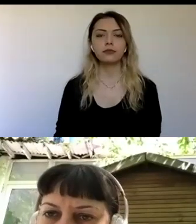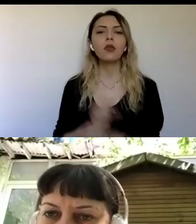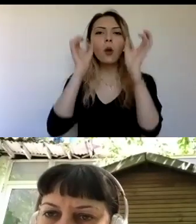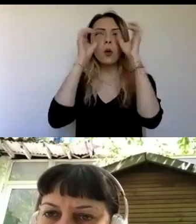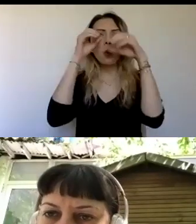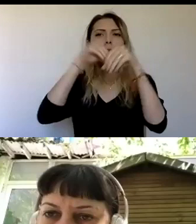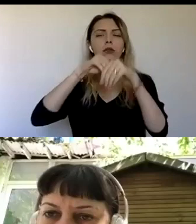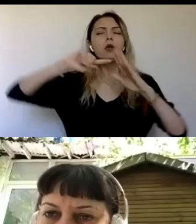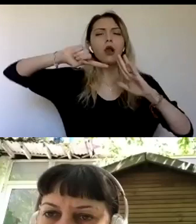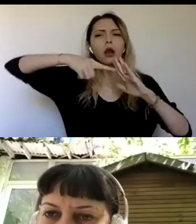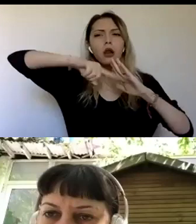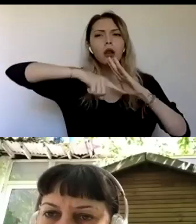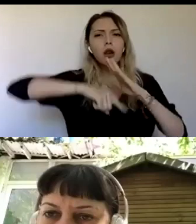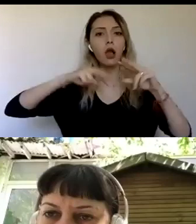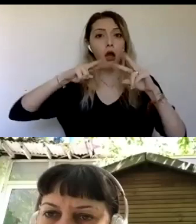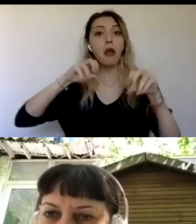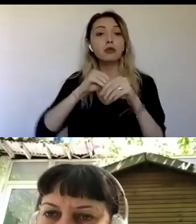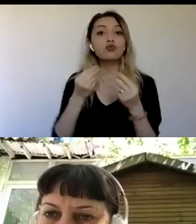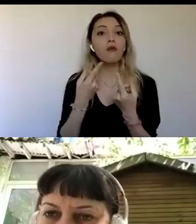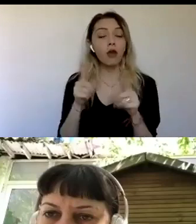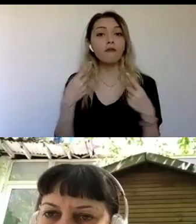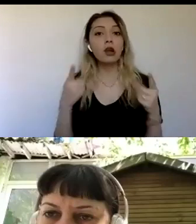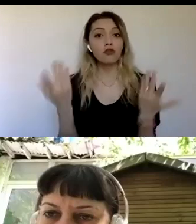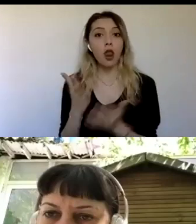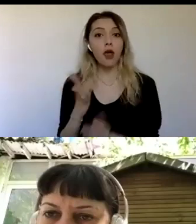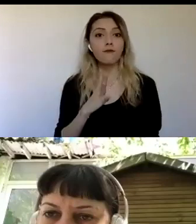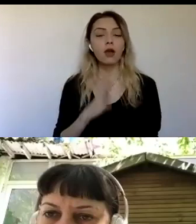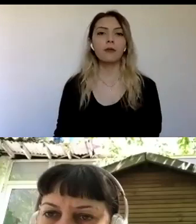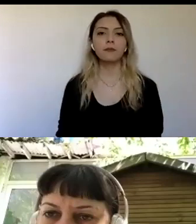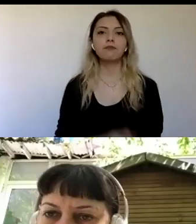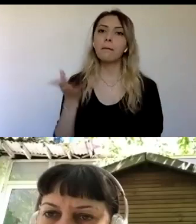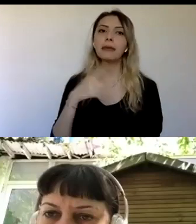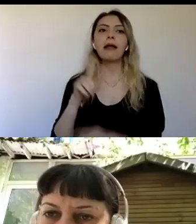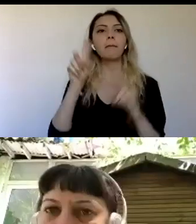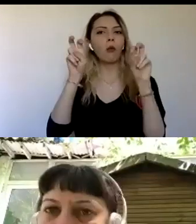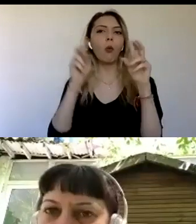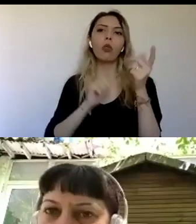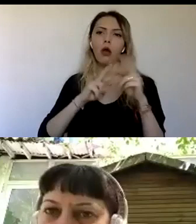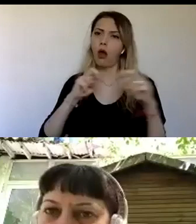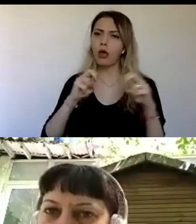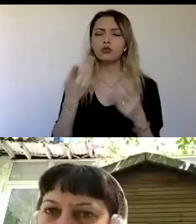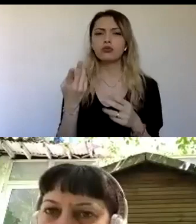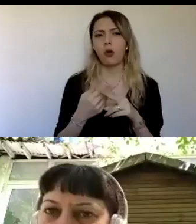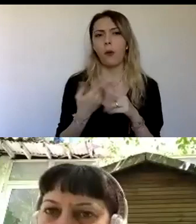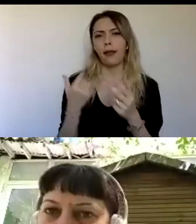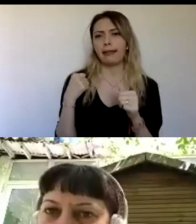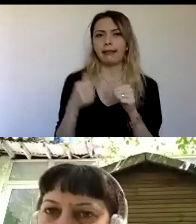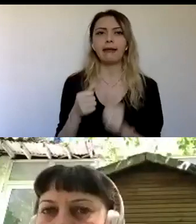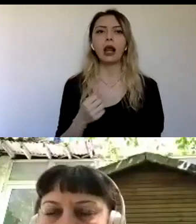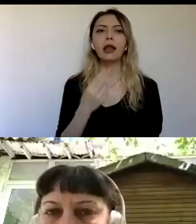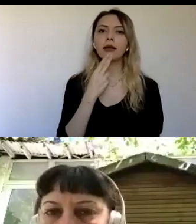Mesela bir tanesi de şu, bir konu arıyorsunuz. Yine aynı şekilde ya da